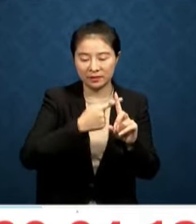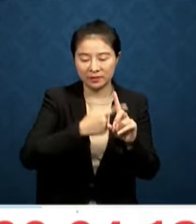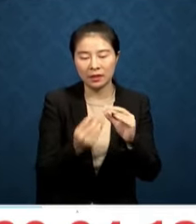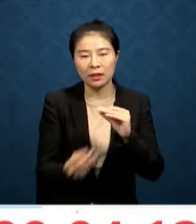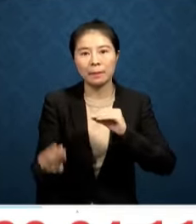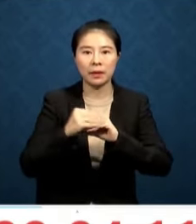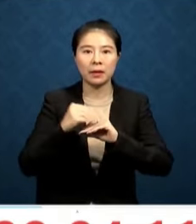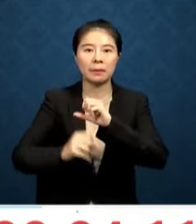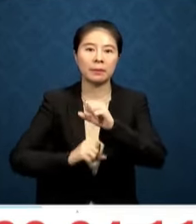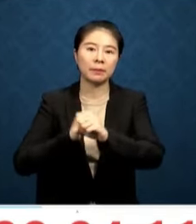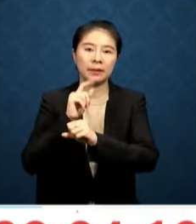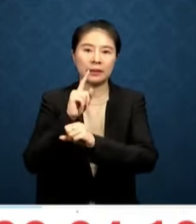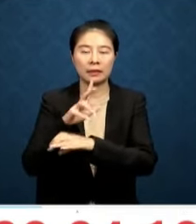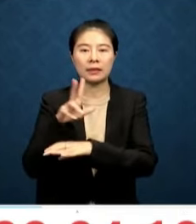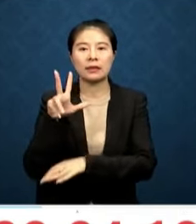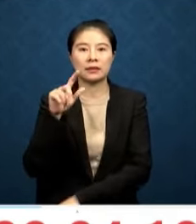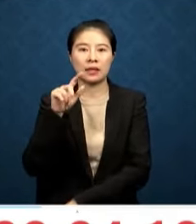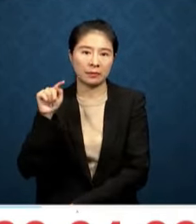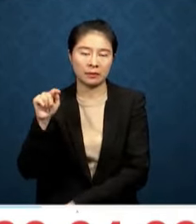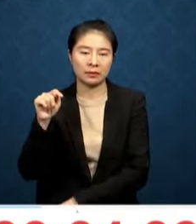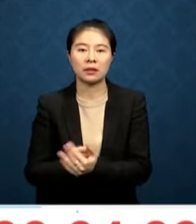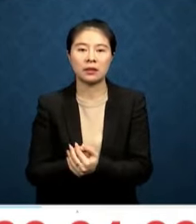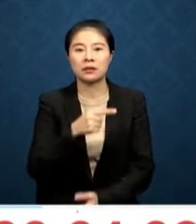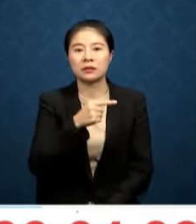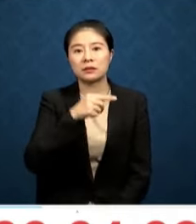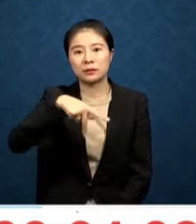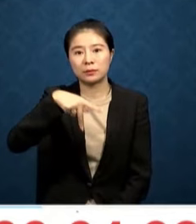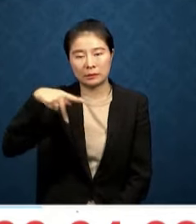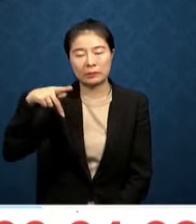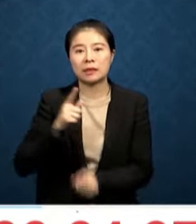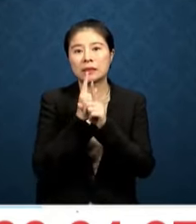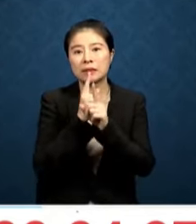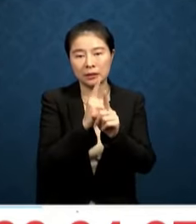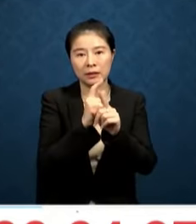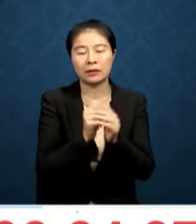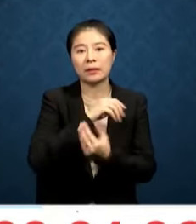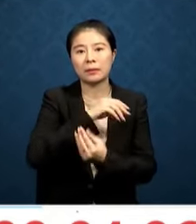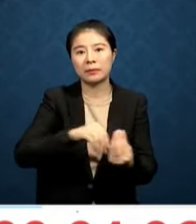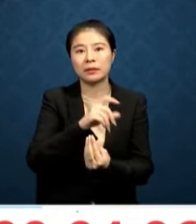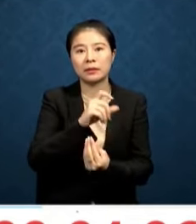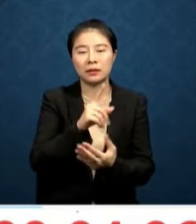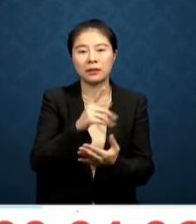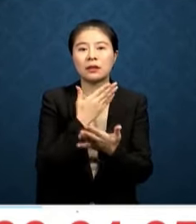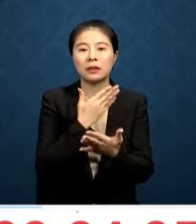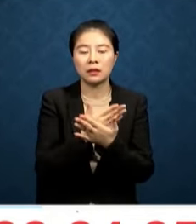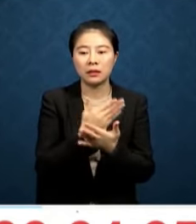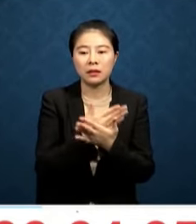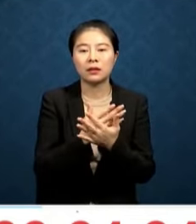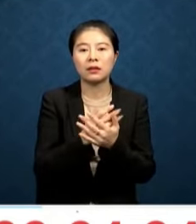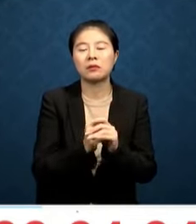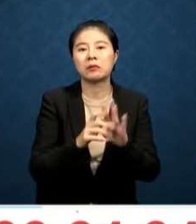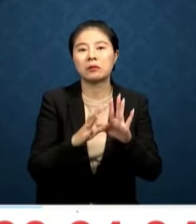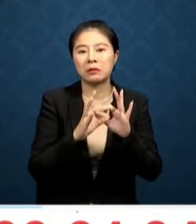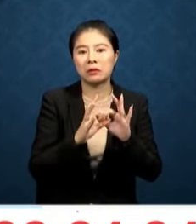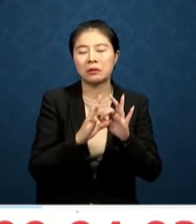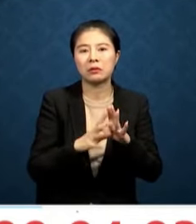ของการเจริญเติบโตของ GDP และอัตราค่าเงินเฟ้อผมก็มั่นใจ